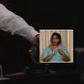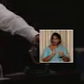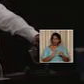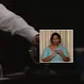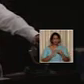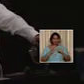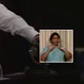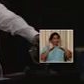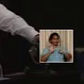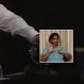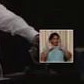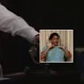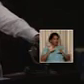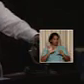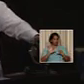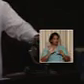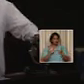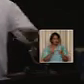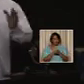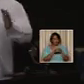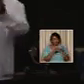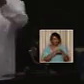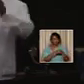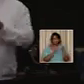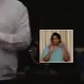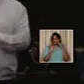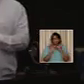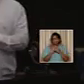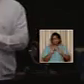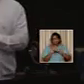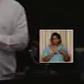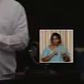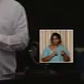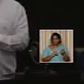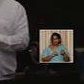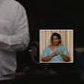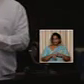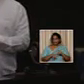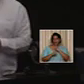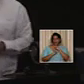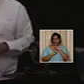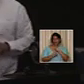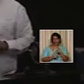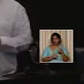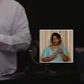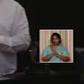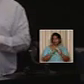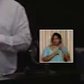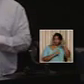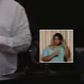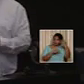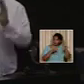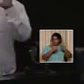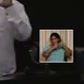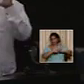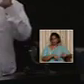हयविन कांडे सह हि सेवन बैच के एपिली मंद पसे मे दर्वंट पहलगिरी मकृत मे अमतमागे प्रकाशम